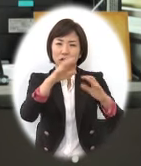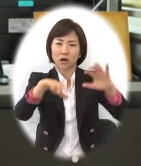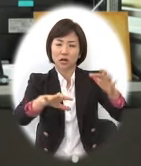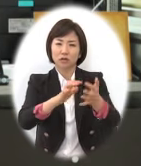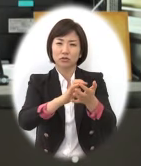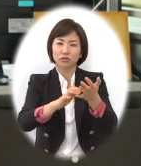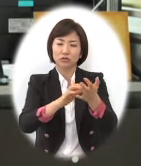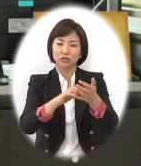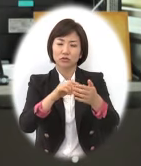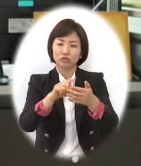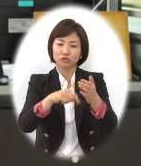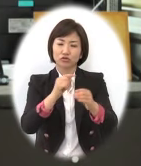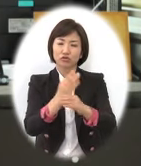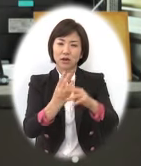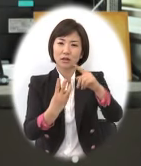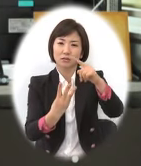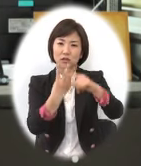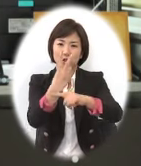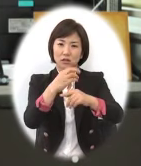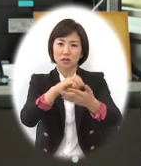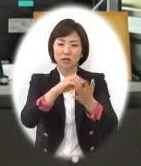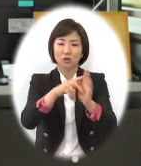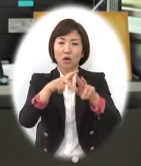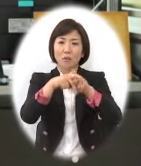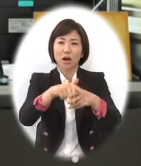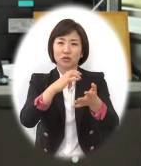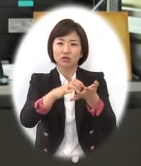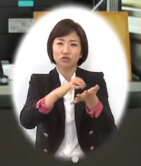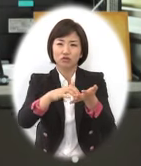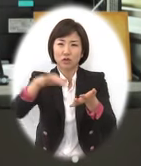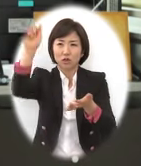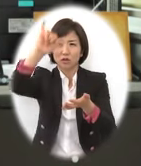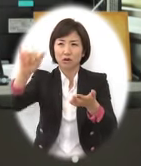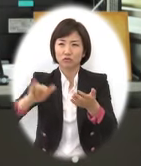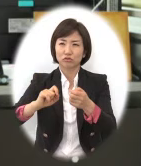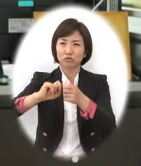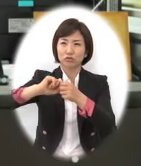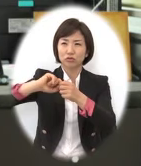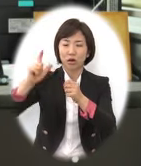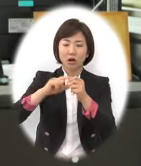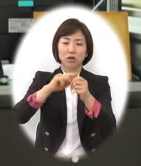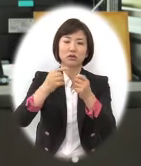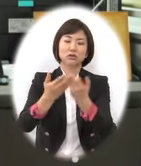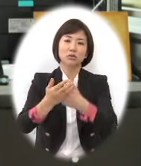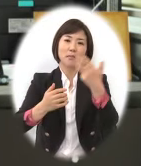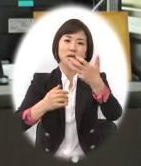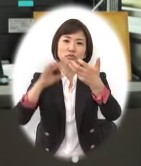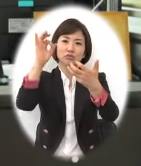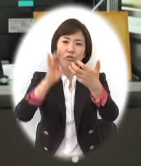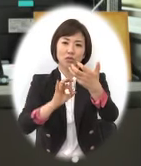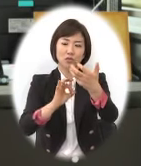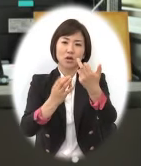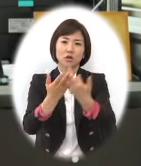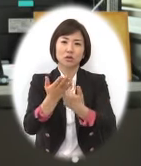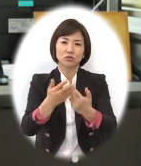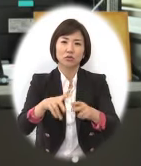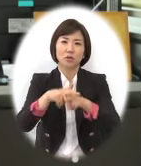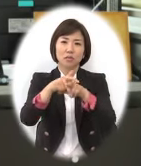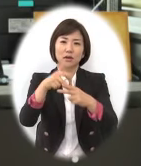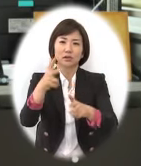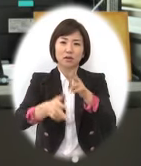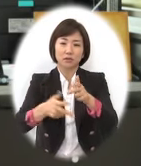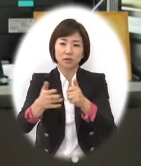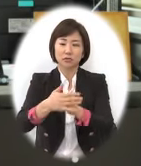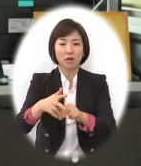한 3분의 2 정도, 그리고 말 두수에서 보면 전국의 80% 정도가 제주도에 사육하고 있기 때문에